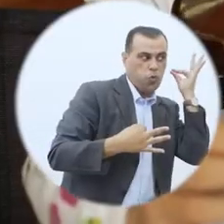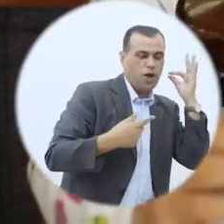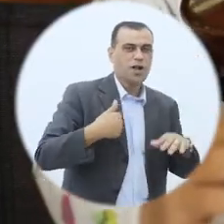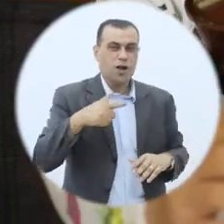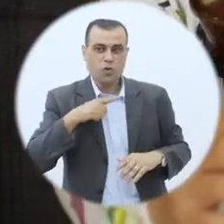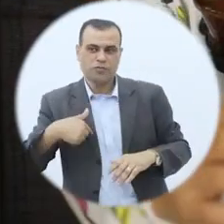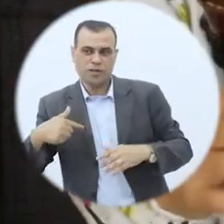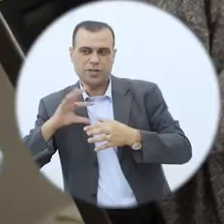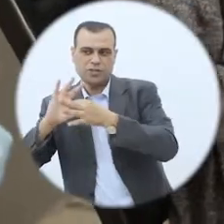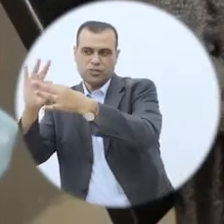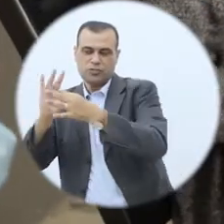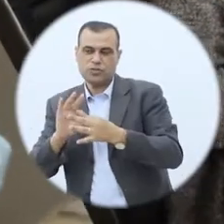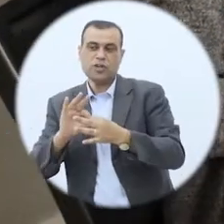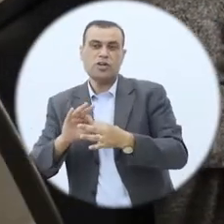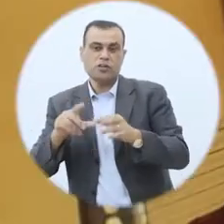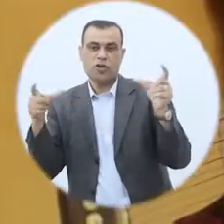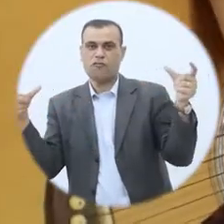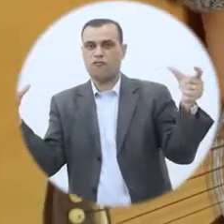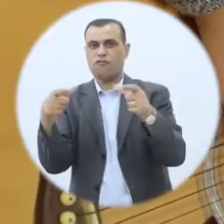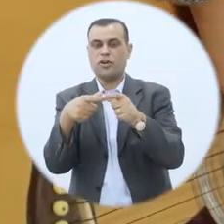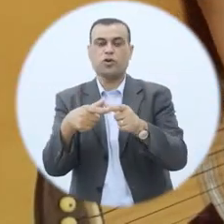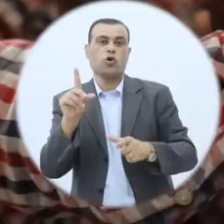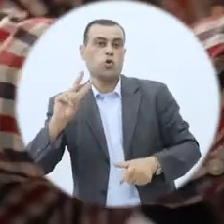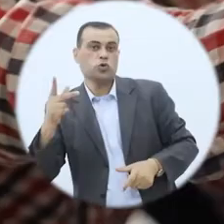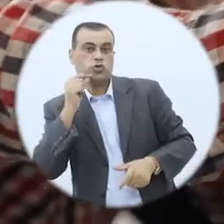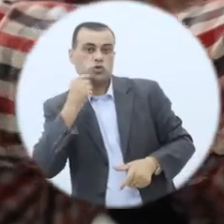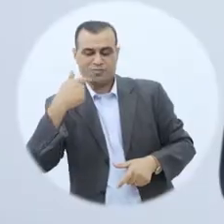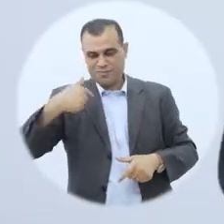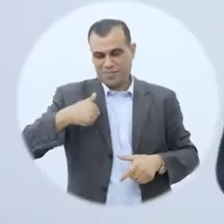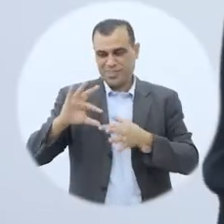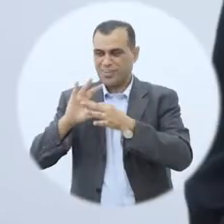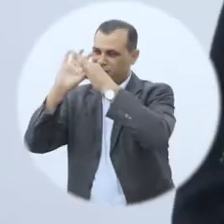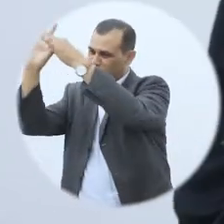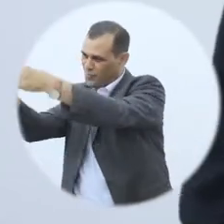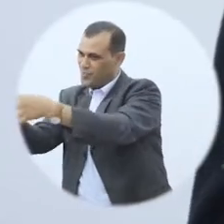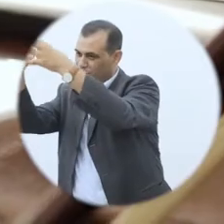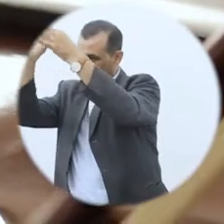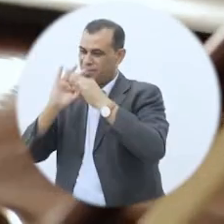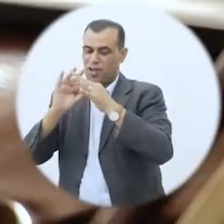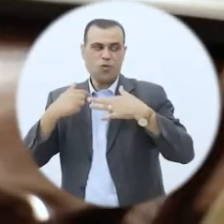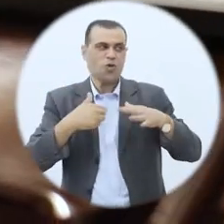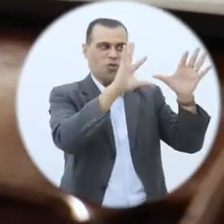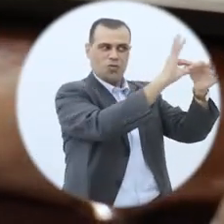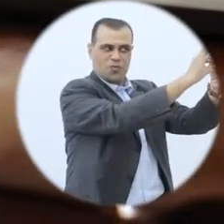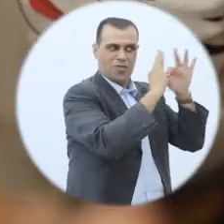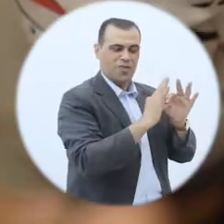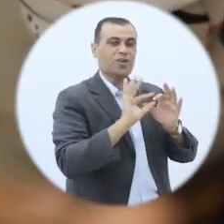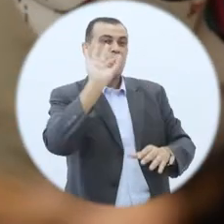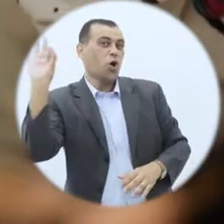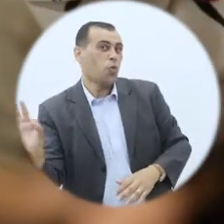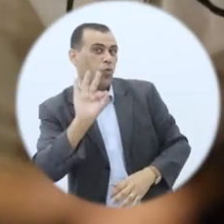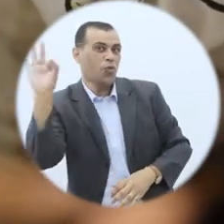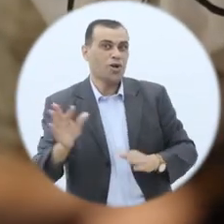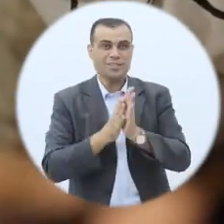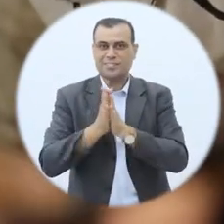كمان نسمعهم كشباب يعني. والموضوع كان منا إلهم ومنهم إلنا، كانوا دائما يتحمسوا إنه